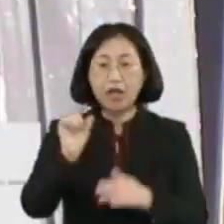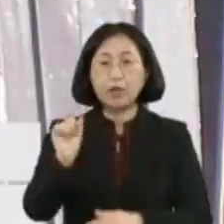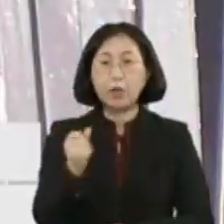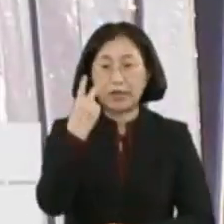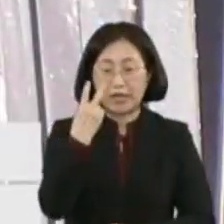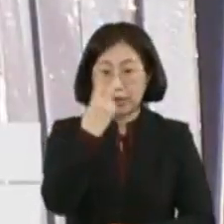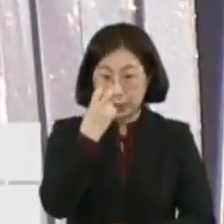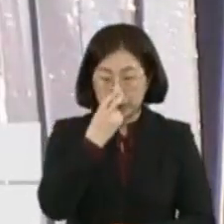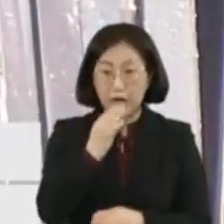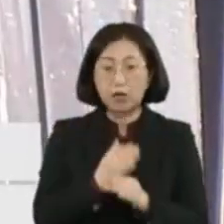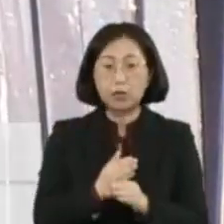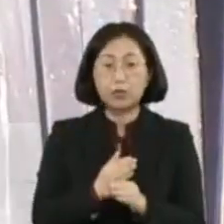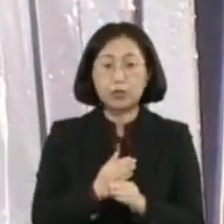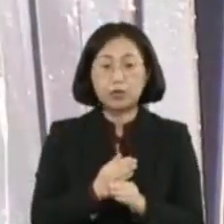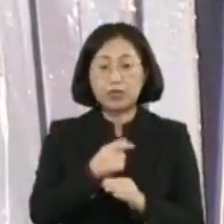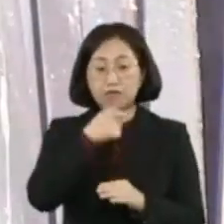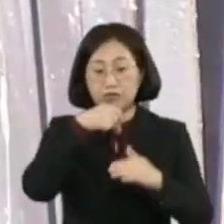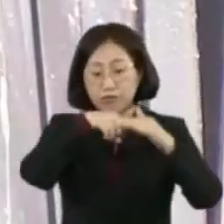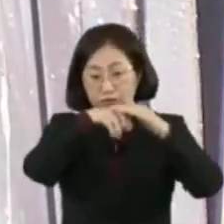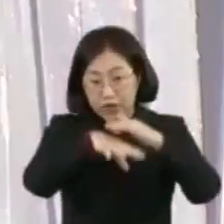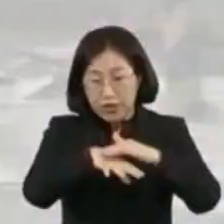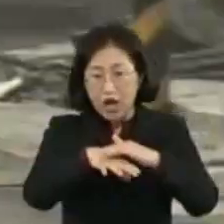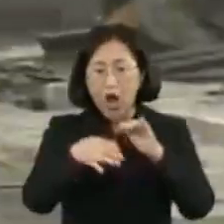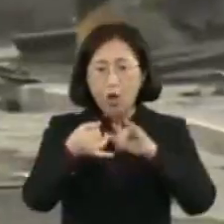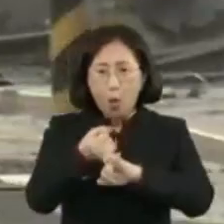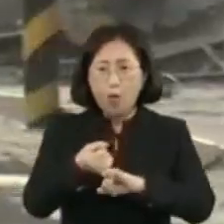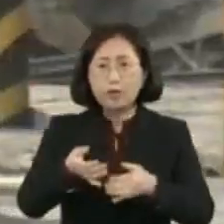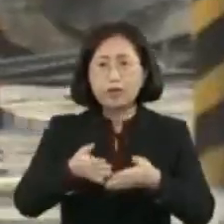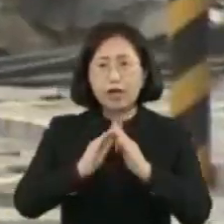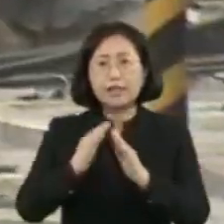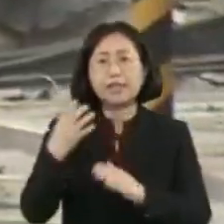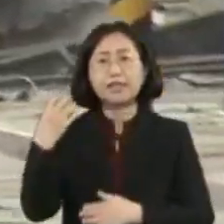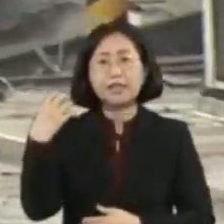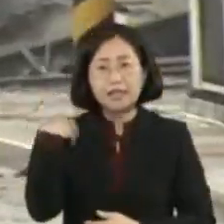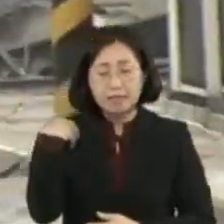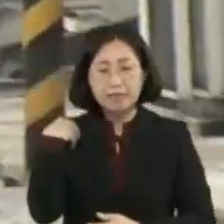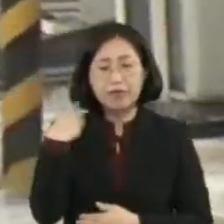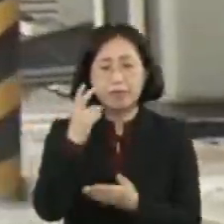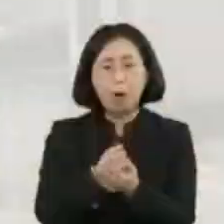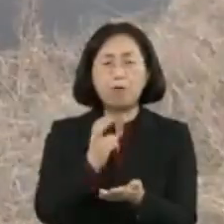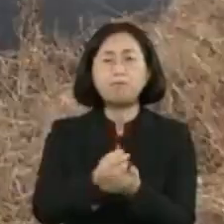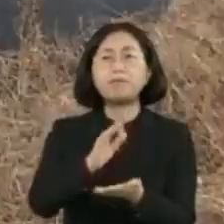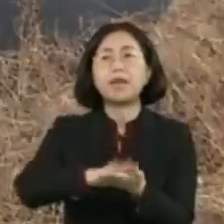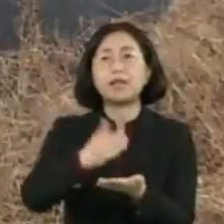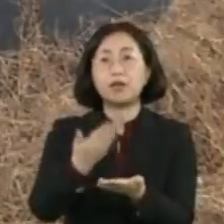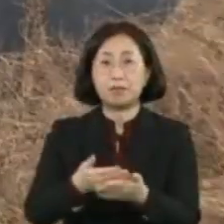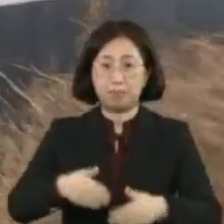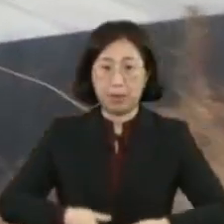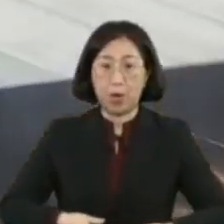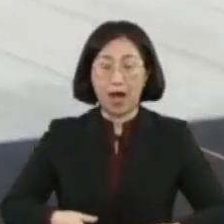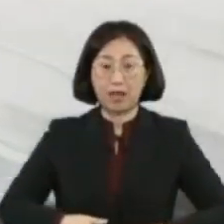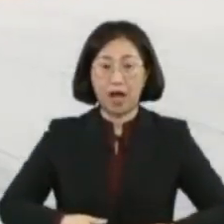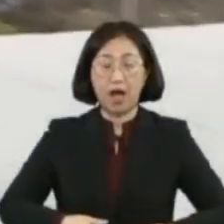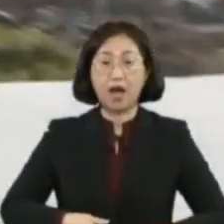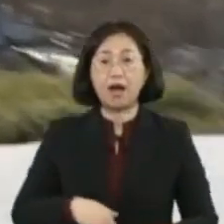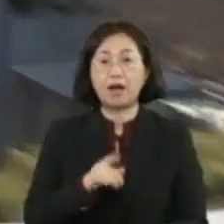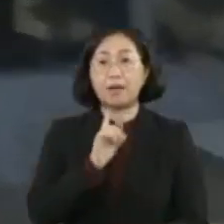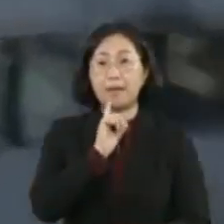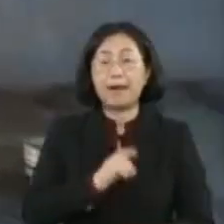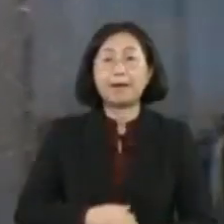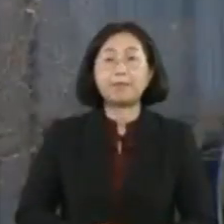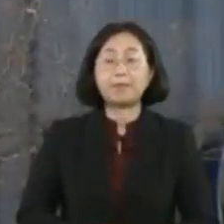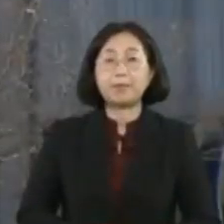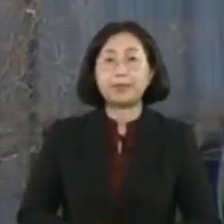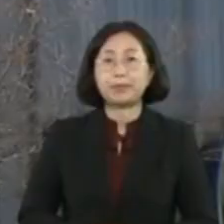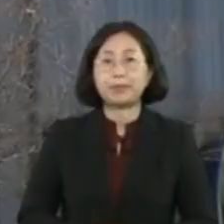원인을 조사하고 있는 가운데 스프링클러 의무 설치 확대와 관련한 법 개정 목소리가 커지고 있습니다. TJB